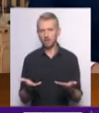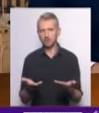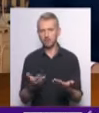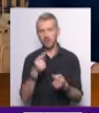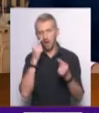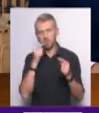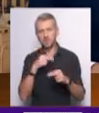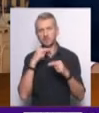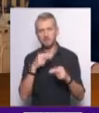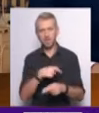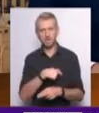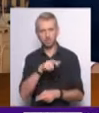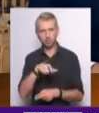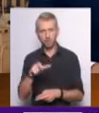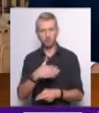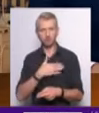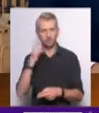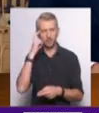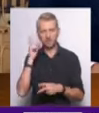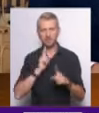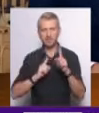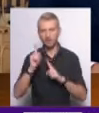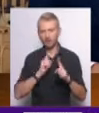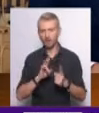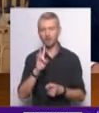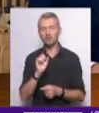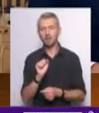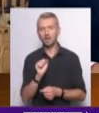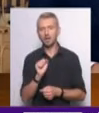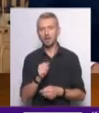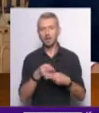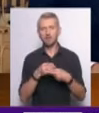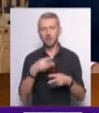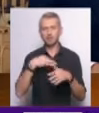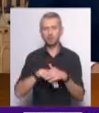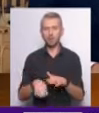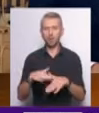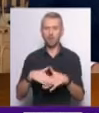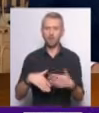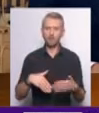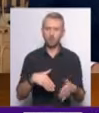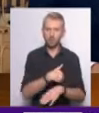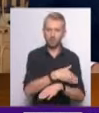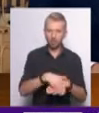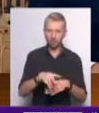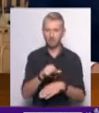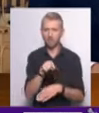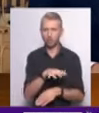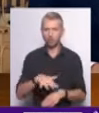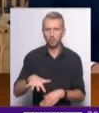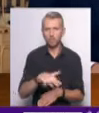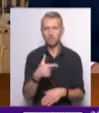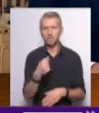обратить внимание депутатов нашего Киевсовета на станцию метро Левобережная, на эту площадь, где с одной